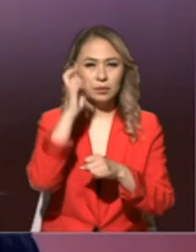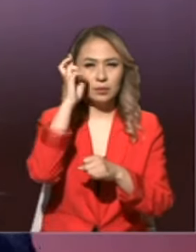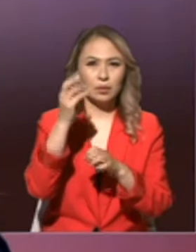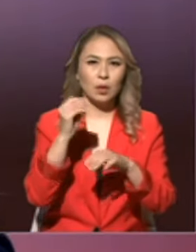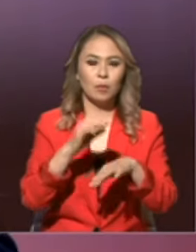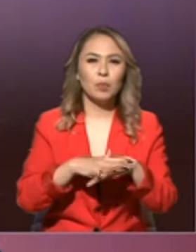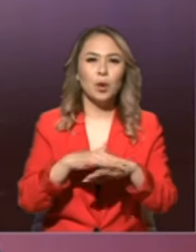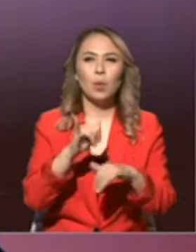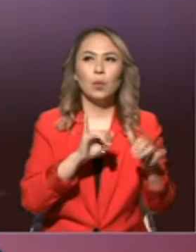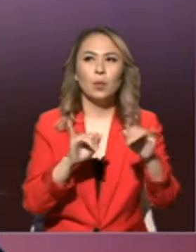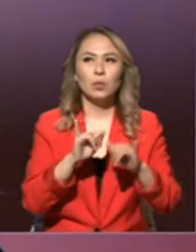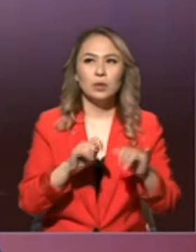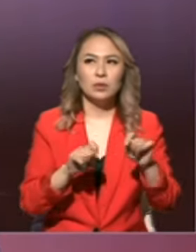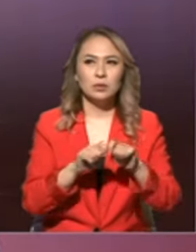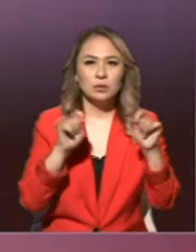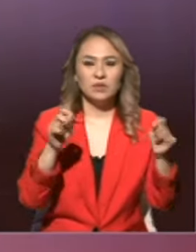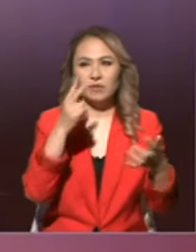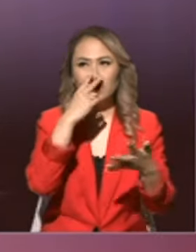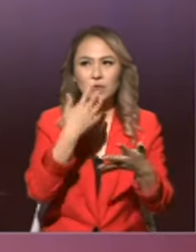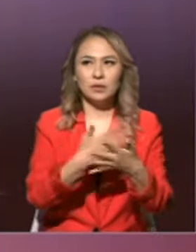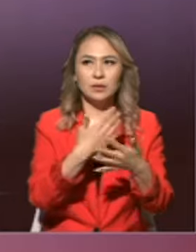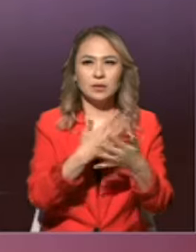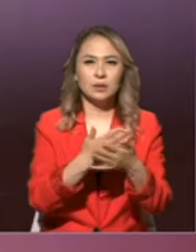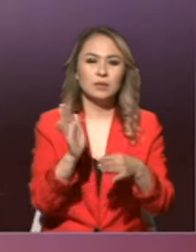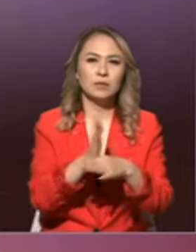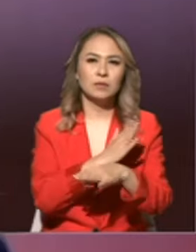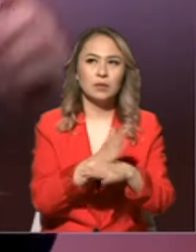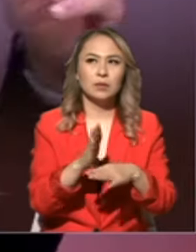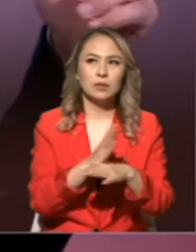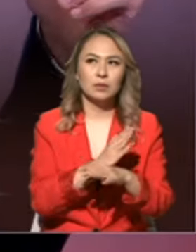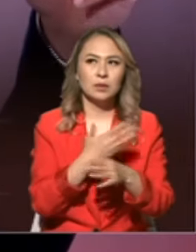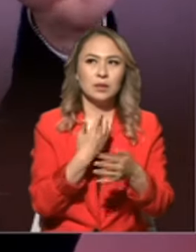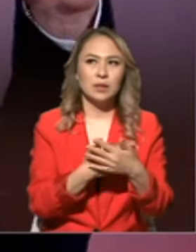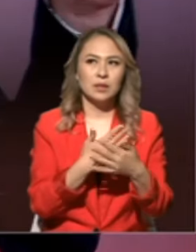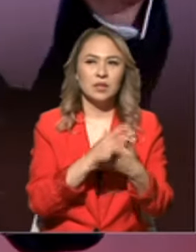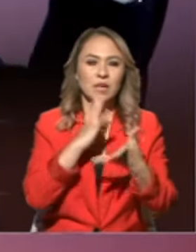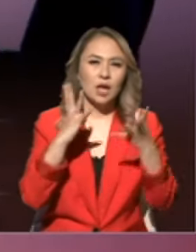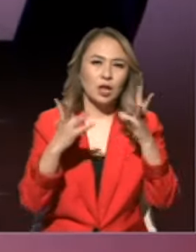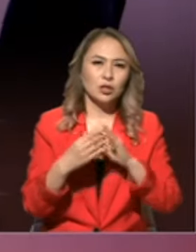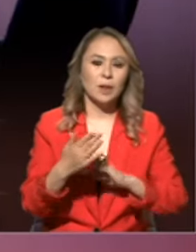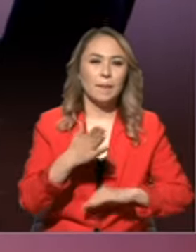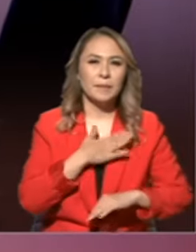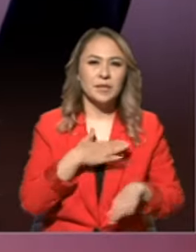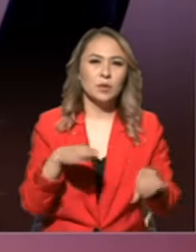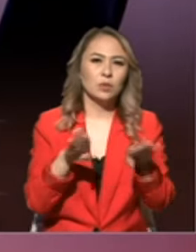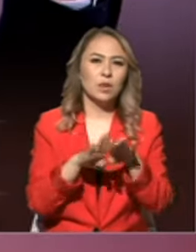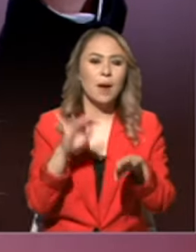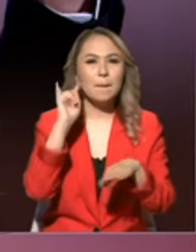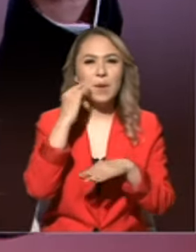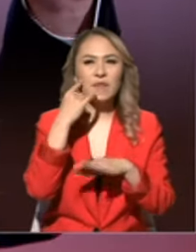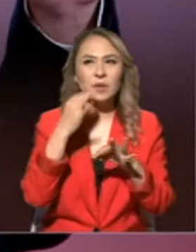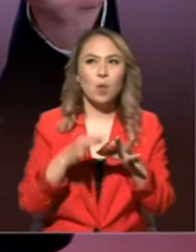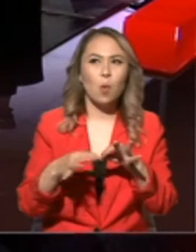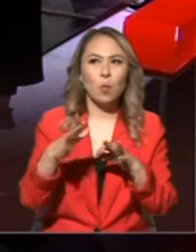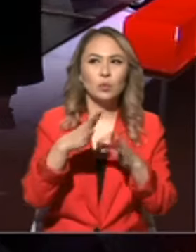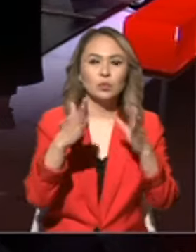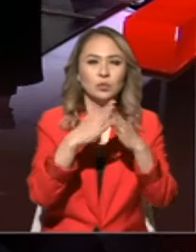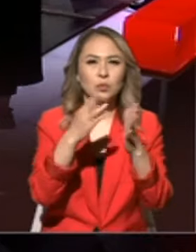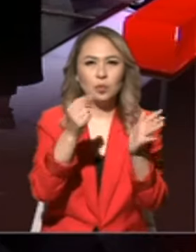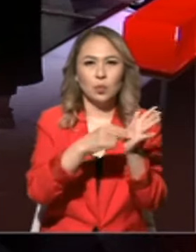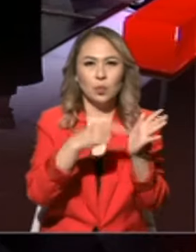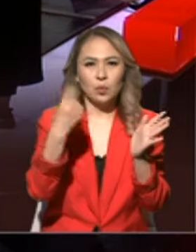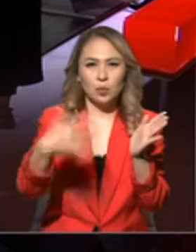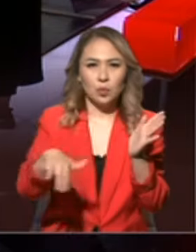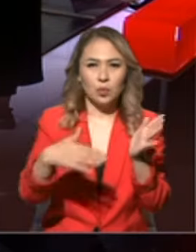деп. Ашық болу керек қой. Ашық болу үшін зерттеу жүргізілгенде айтады мысалы, нәтиже шығады. Бізде мынандай Павлодар облысында үйдің бағасы қымбаттырақ